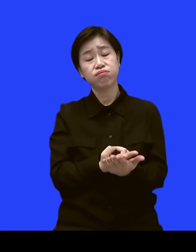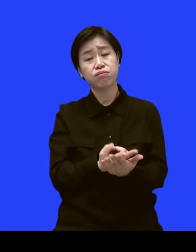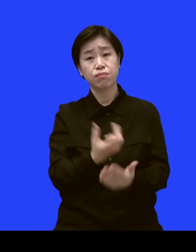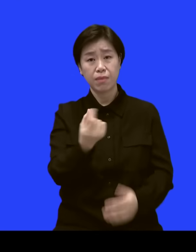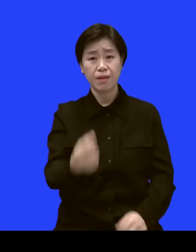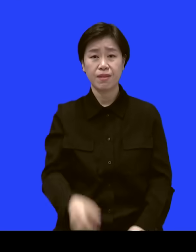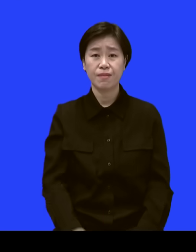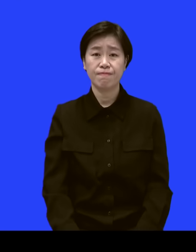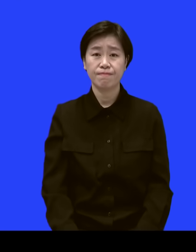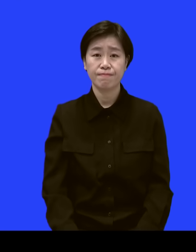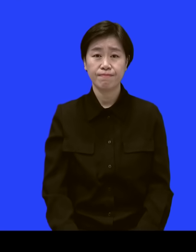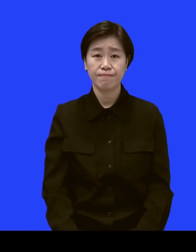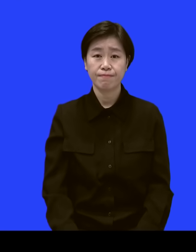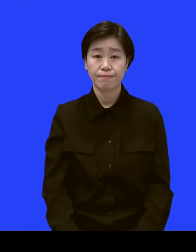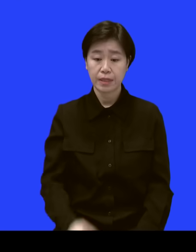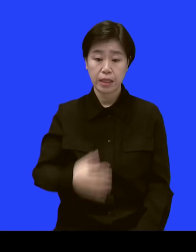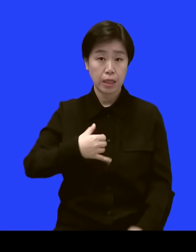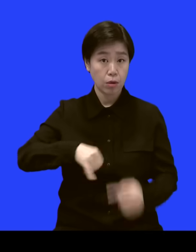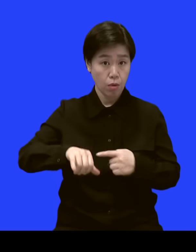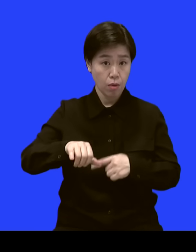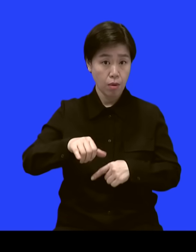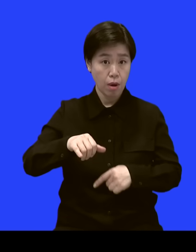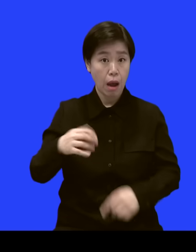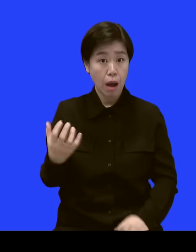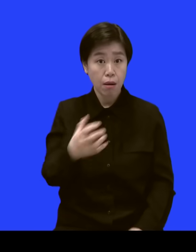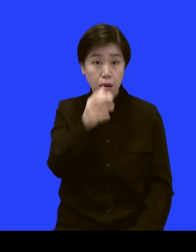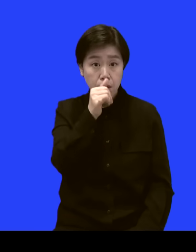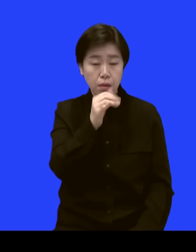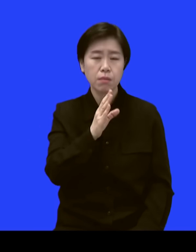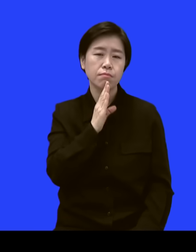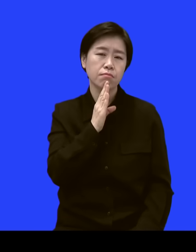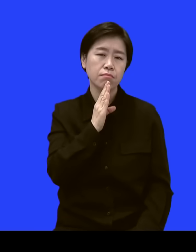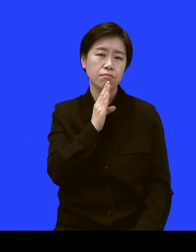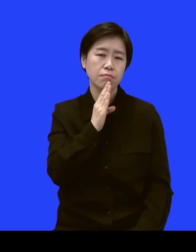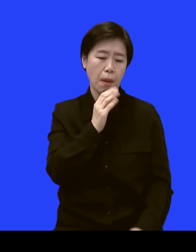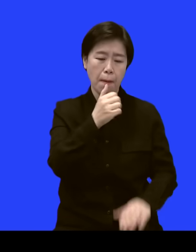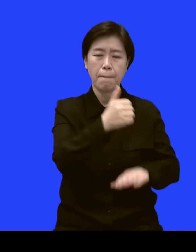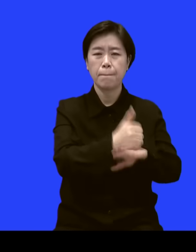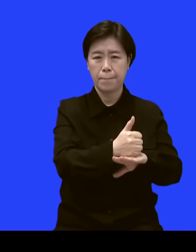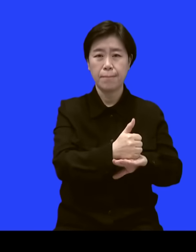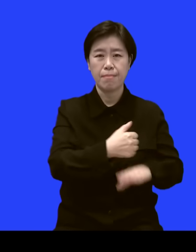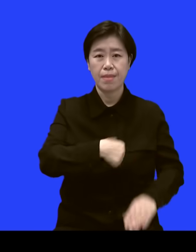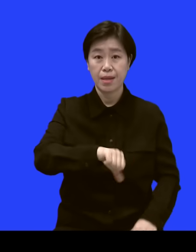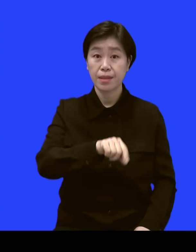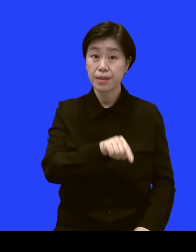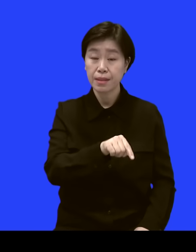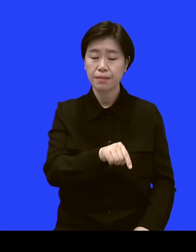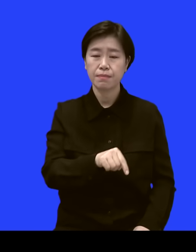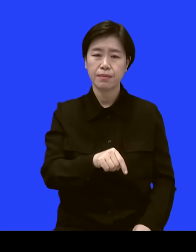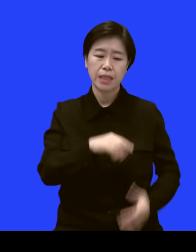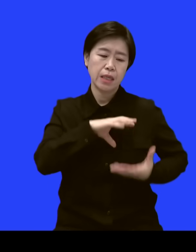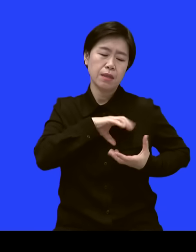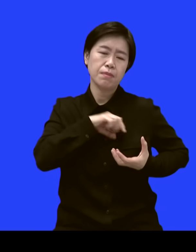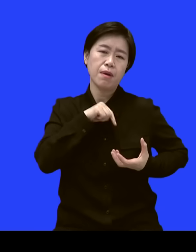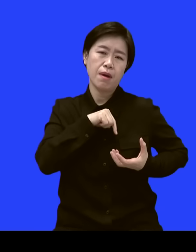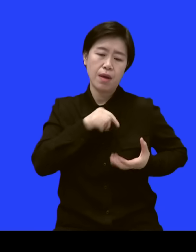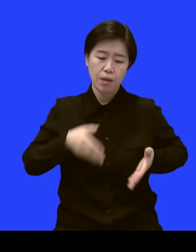아팠어요? 막내가 심장병으로 태어나서 선천성 심장병으로